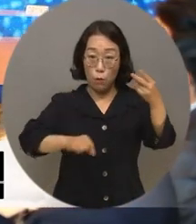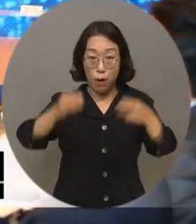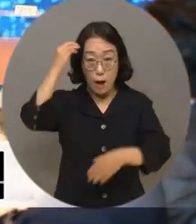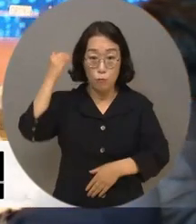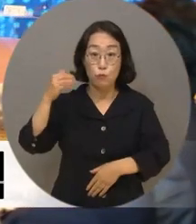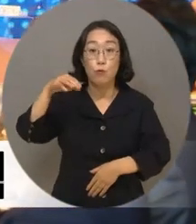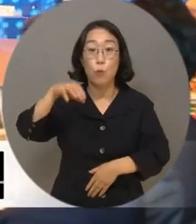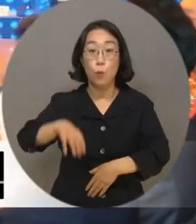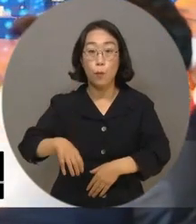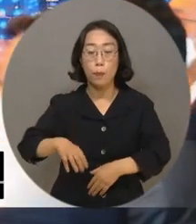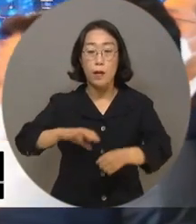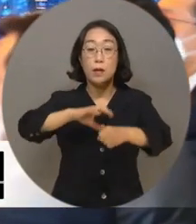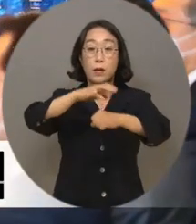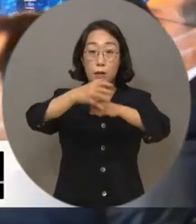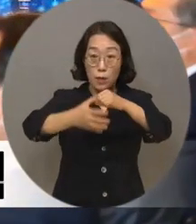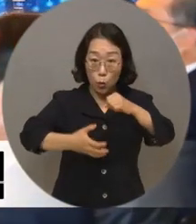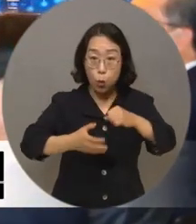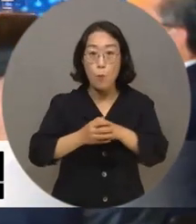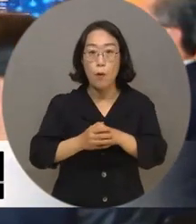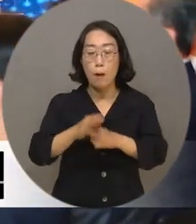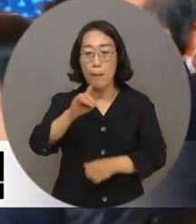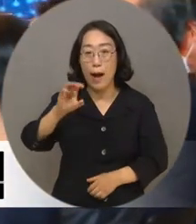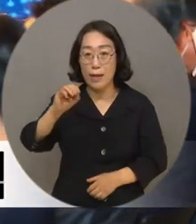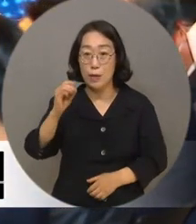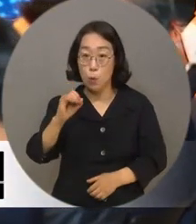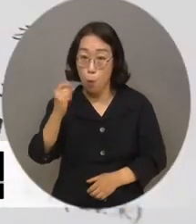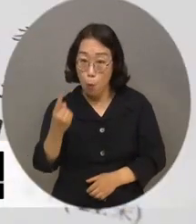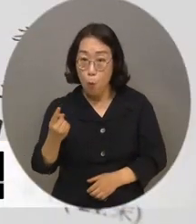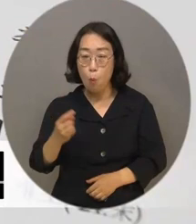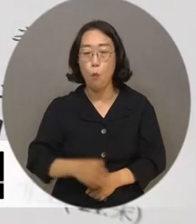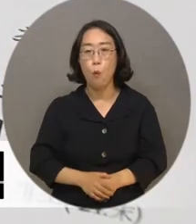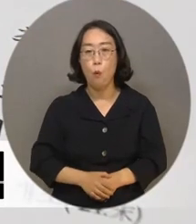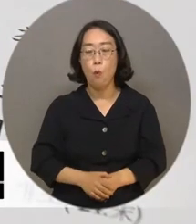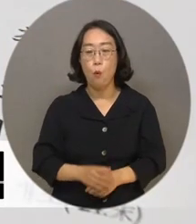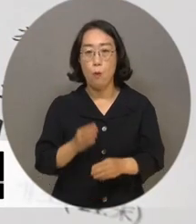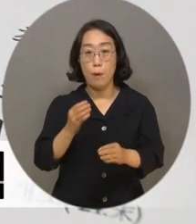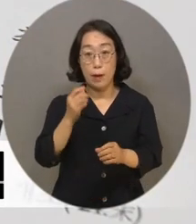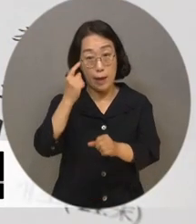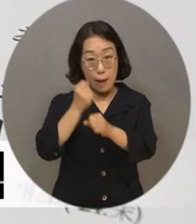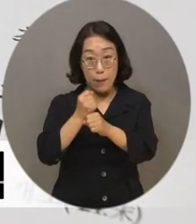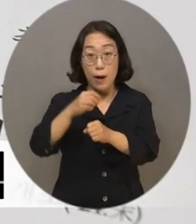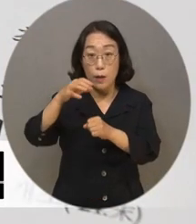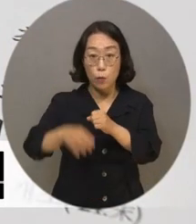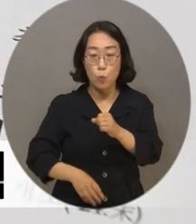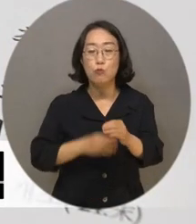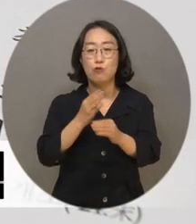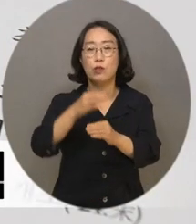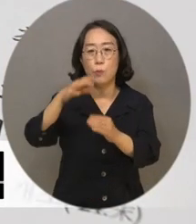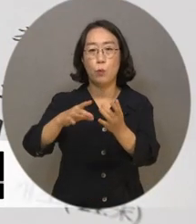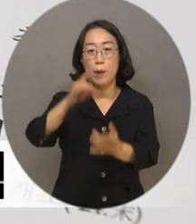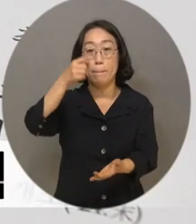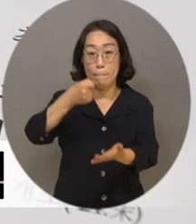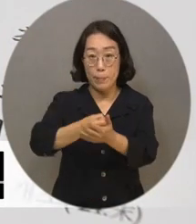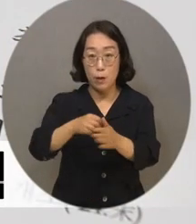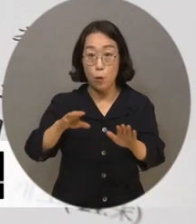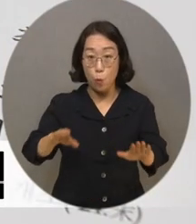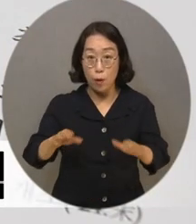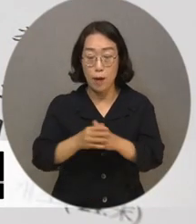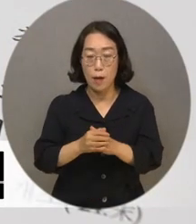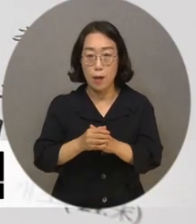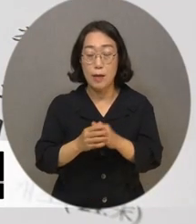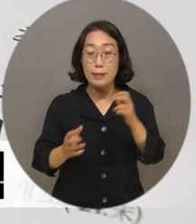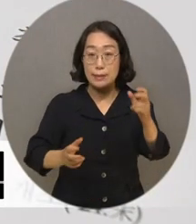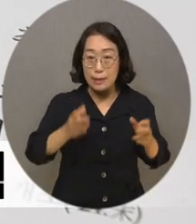한국을 글로벌 바이오 인력 양성 허브로 지정했고 보건복지부는 이달 말 글로벌 바이오 캠퍼스 구축